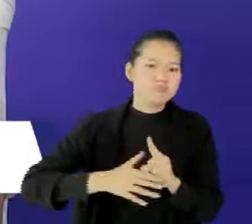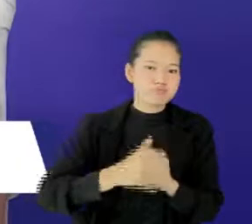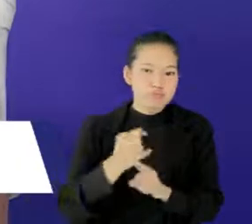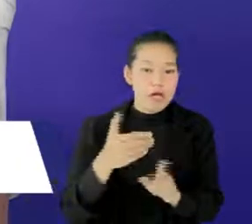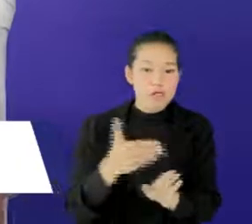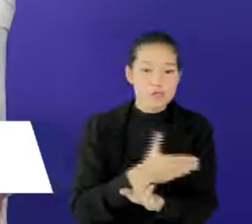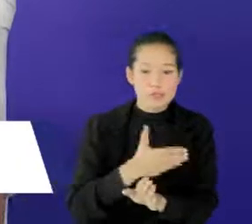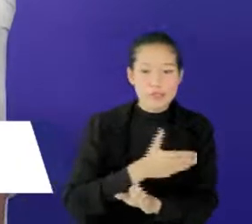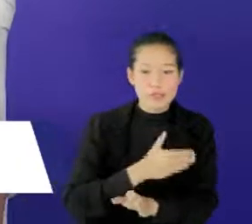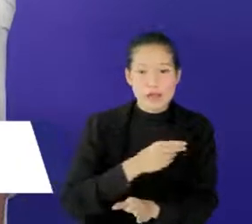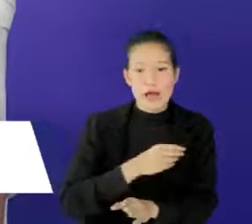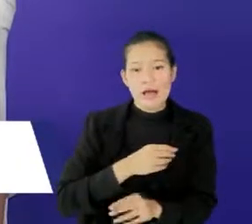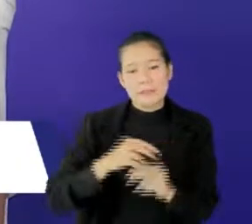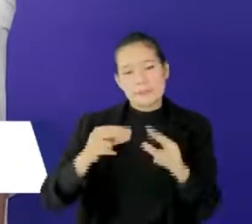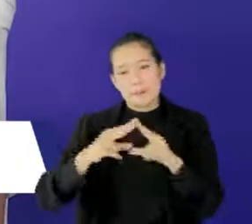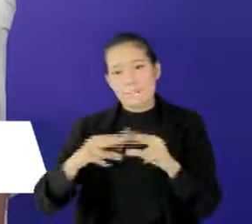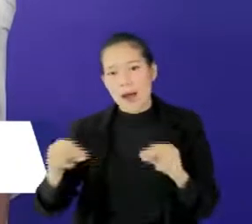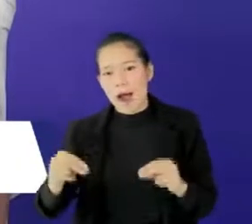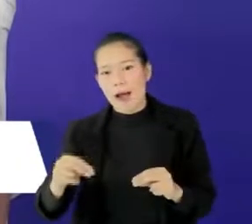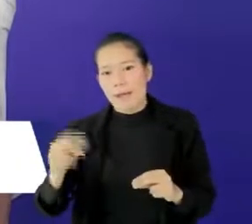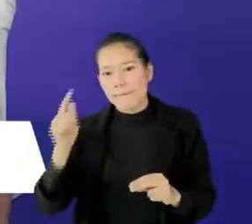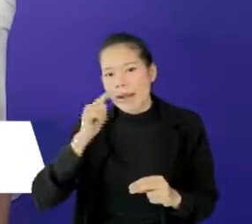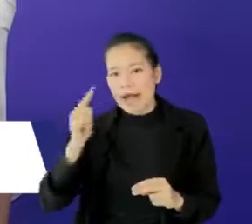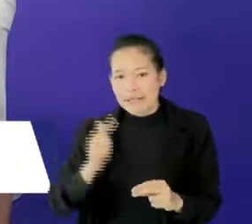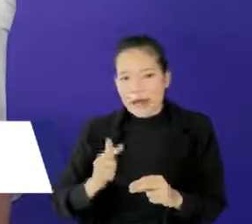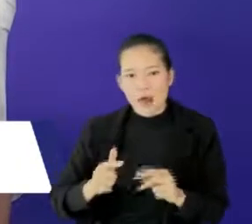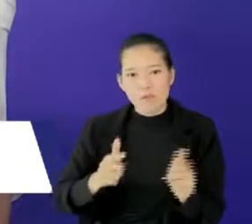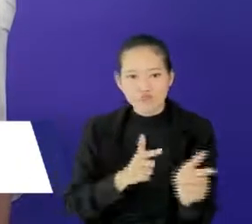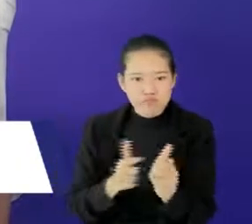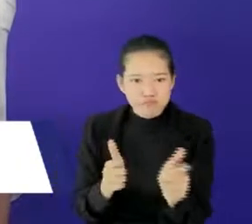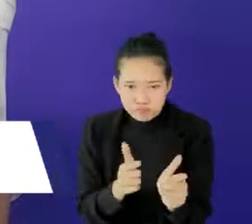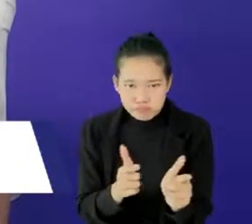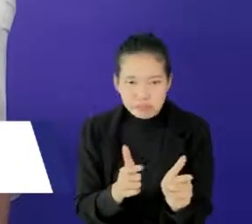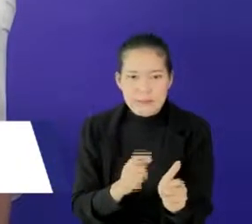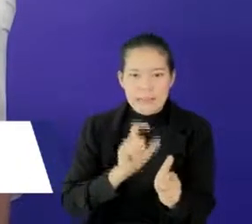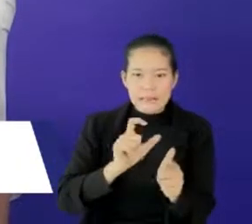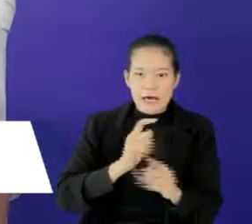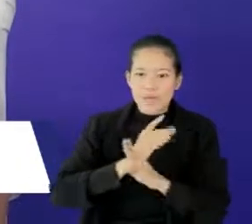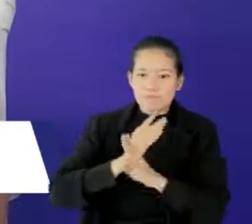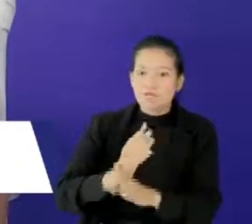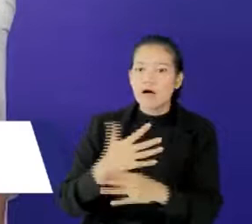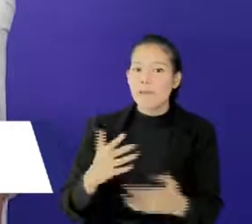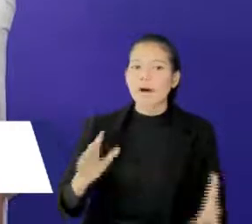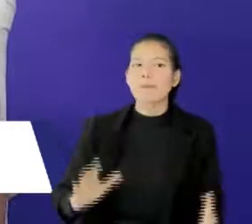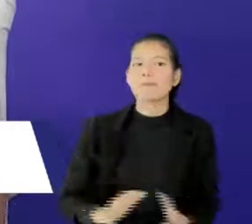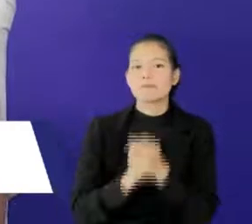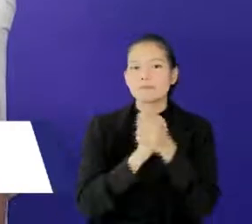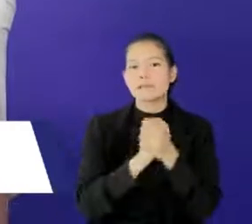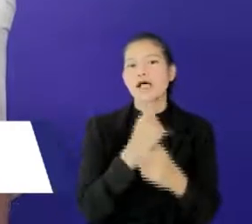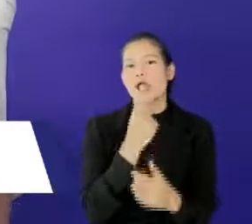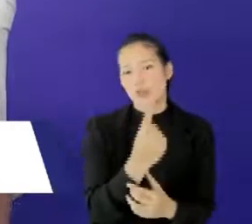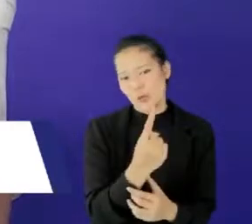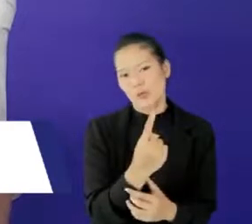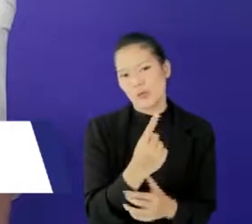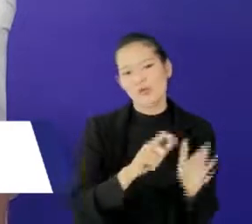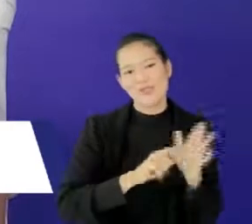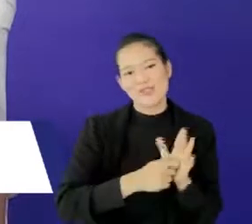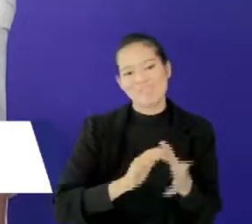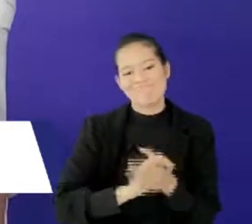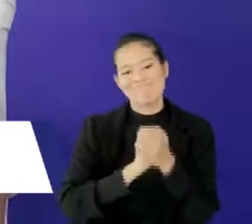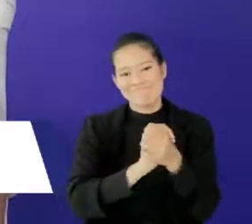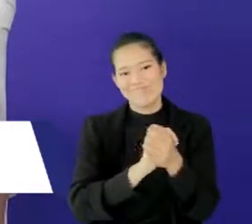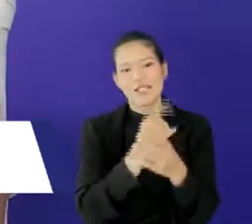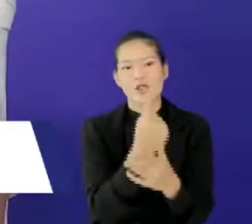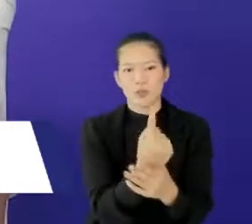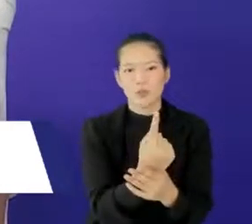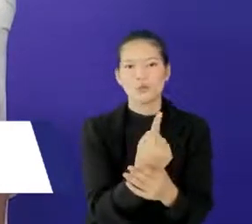penjajahan Belanda, Jepang, itu hanya dengan satu, bersatu. Itu persatuan dan kesatuan, itu kata kuncinya.